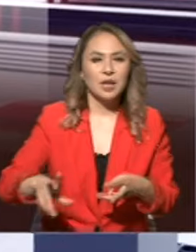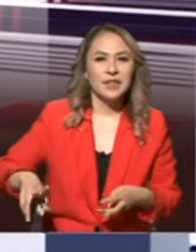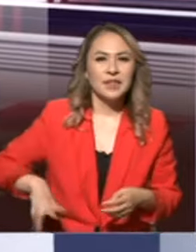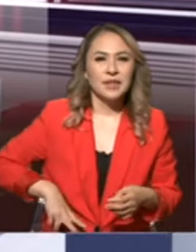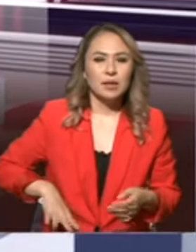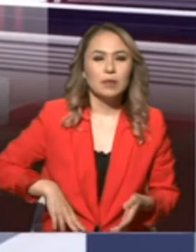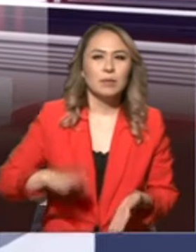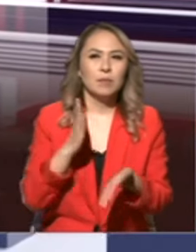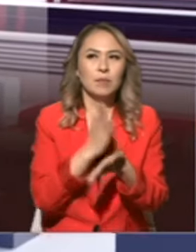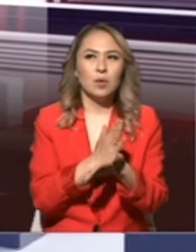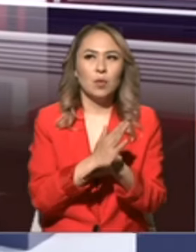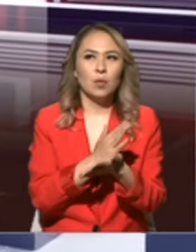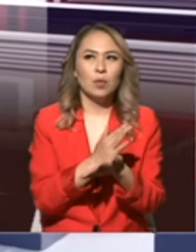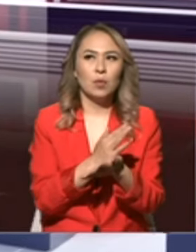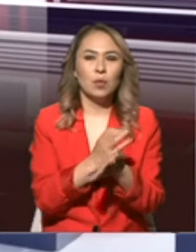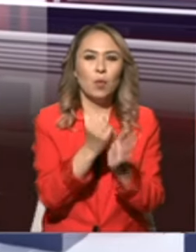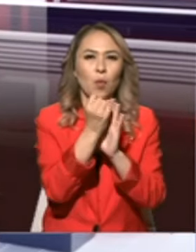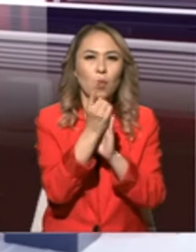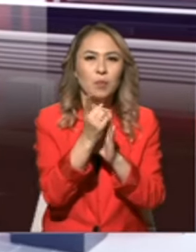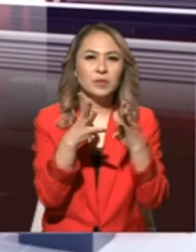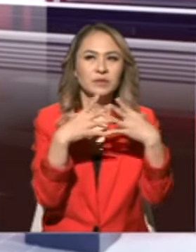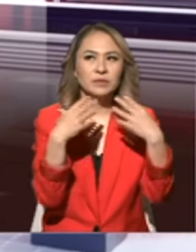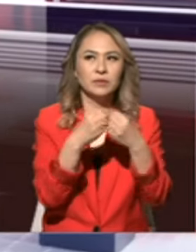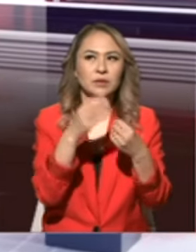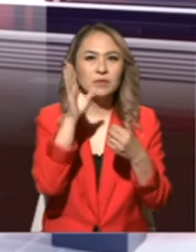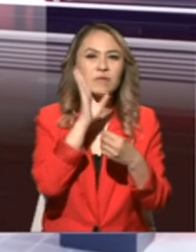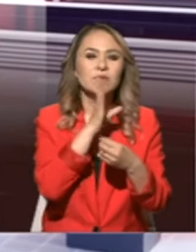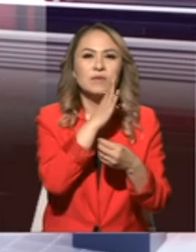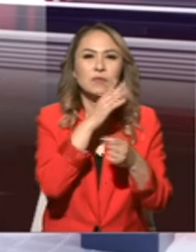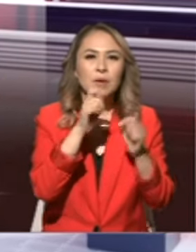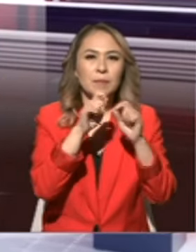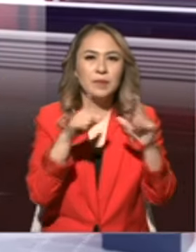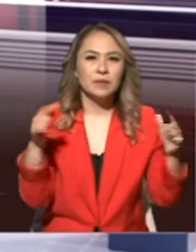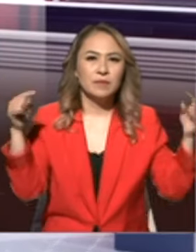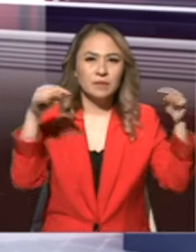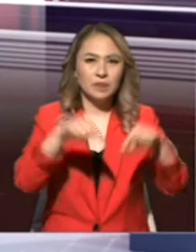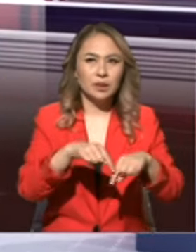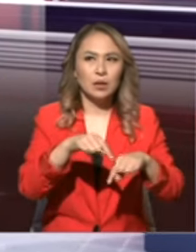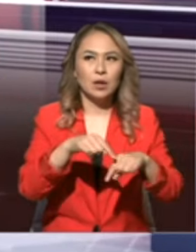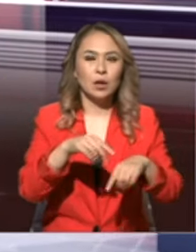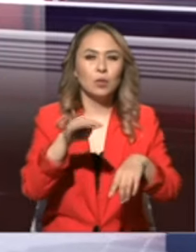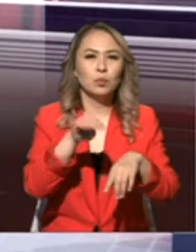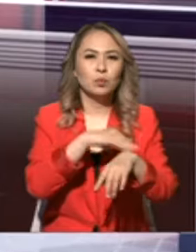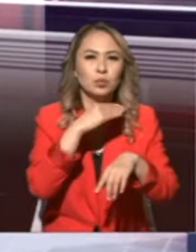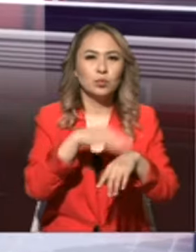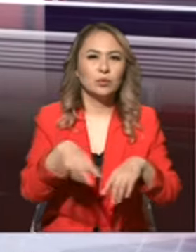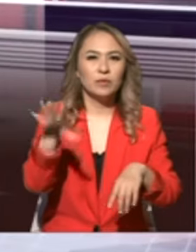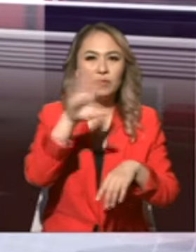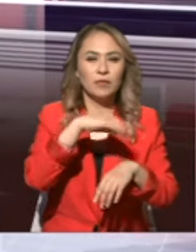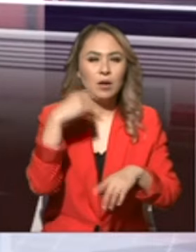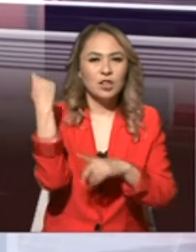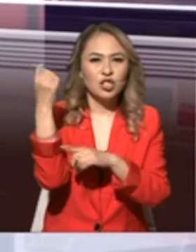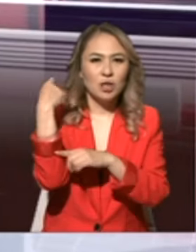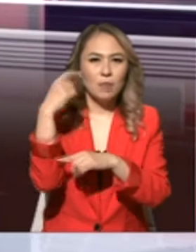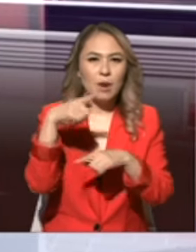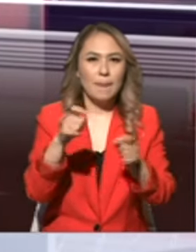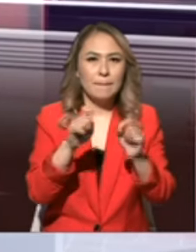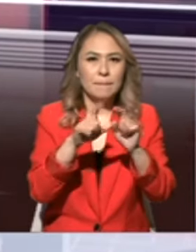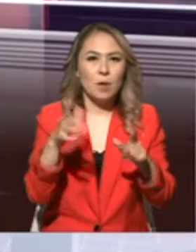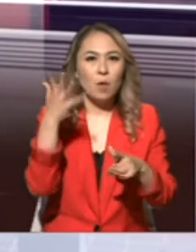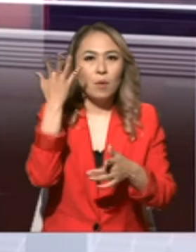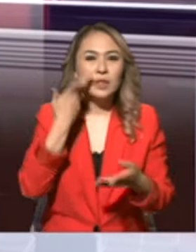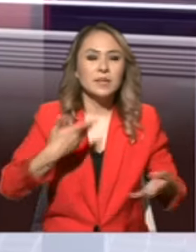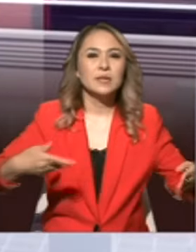сияқты. Сол 11 отбасының отбасы, әйелдері мектепте жұмыс істейді, күйеулері малдарын бағып жүреді сыртта. Ана мектеп жабылған